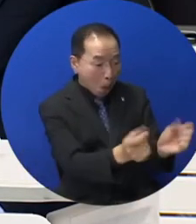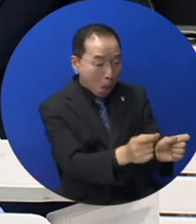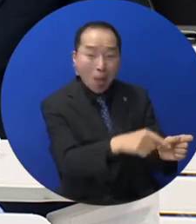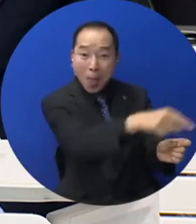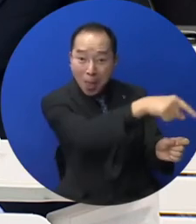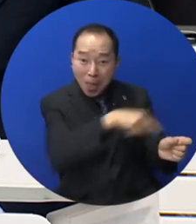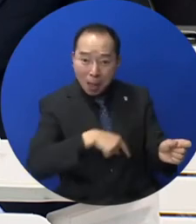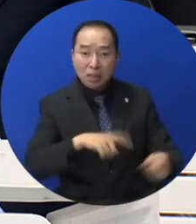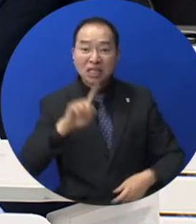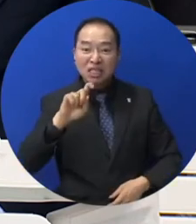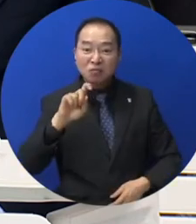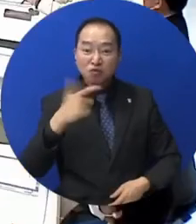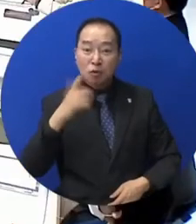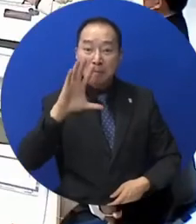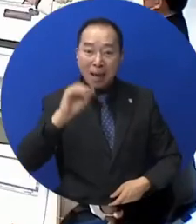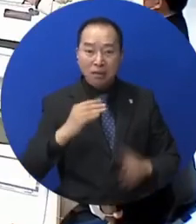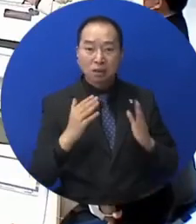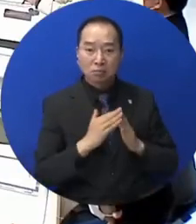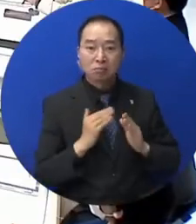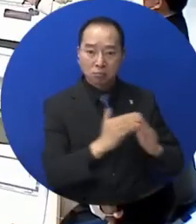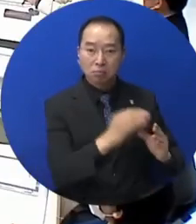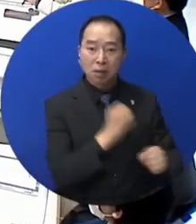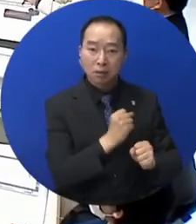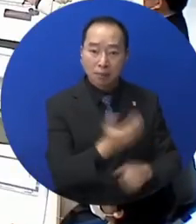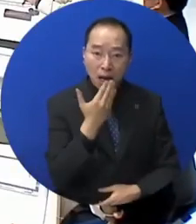됐습니다. 이미 프랑스 파리에서는